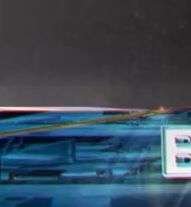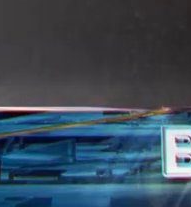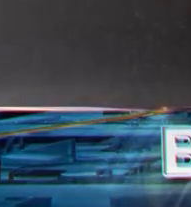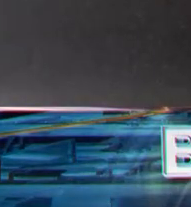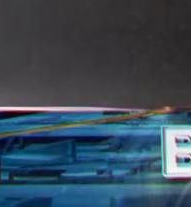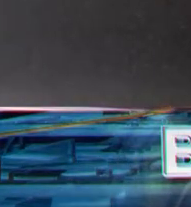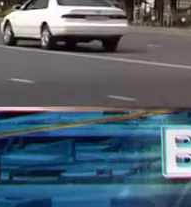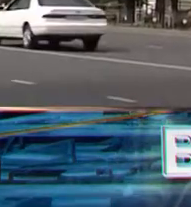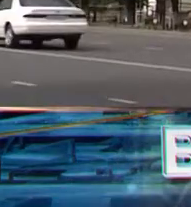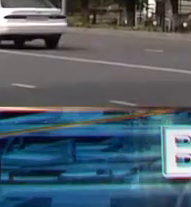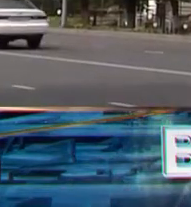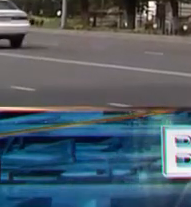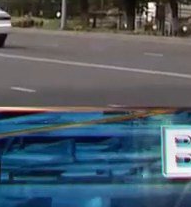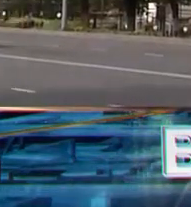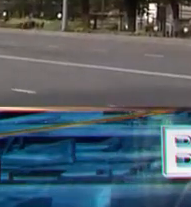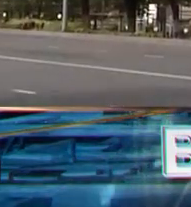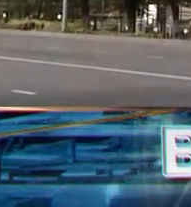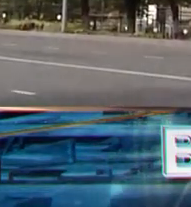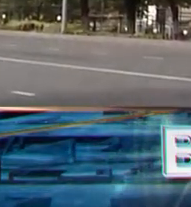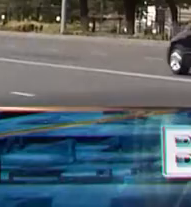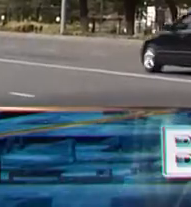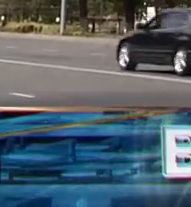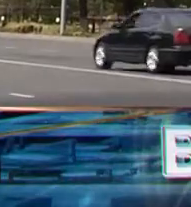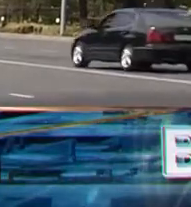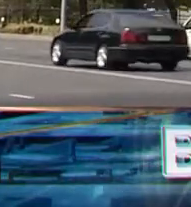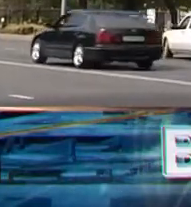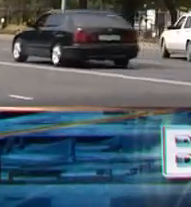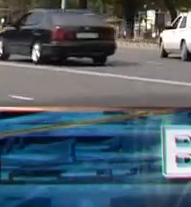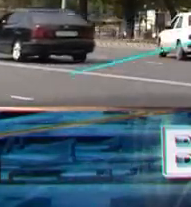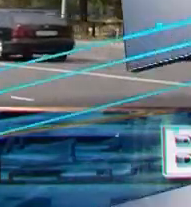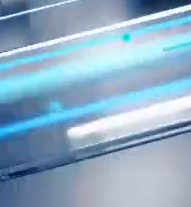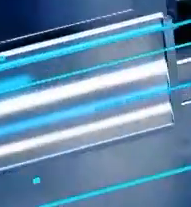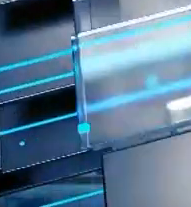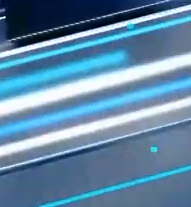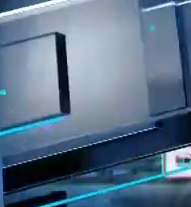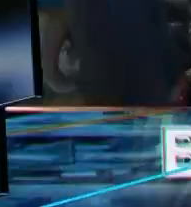тақта орнатылды. Біздің ұрпағымызға керек дүние, ол тәрбиелік мәні бар.